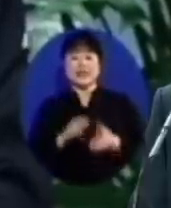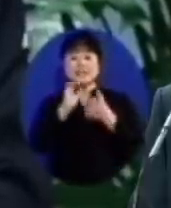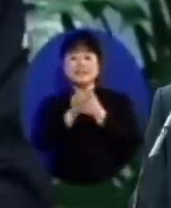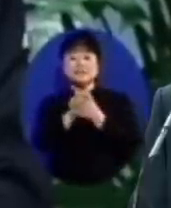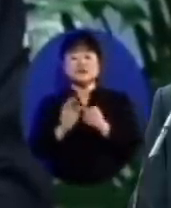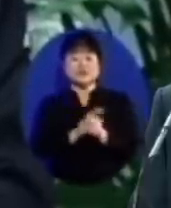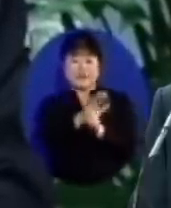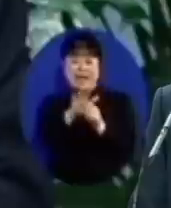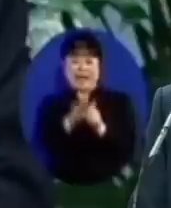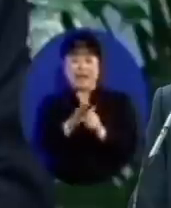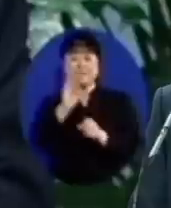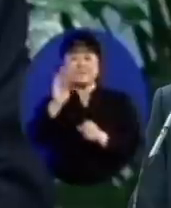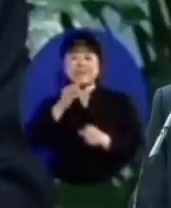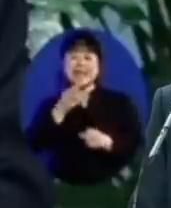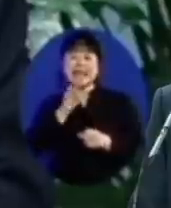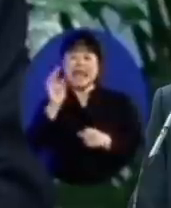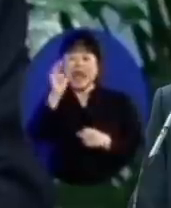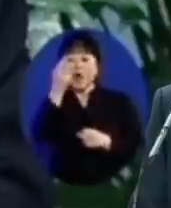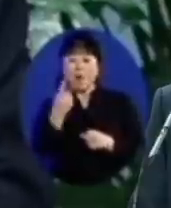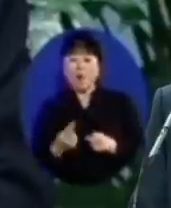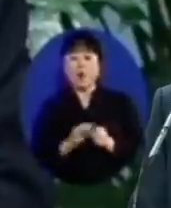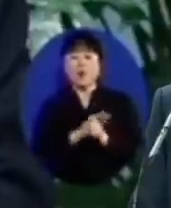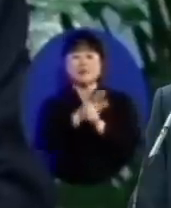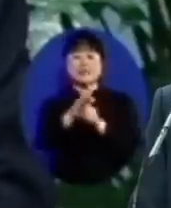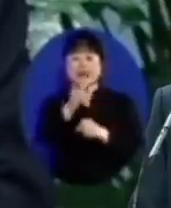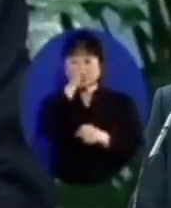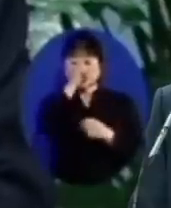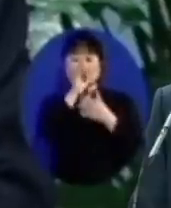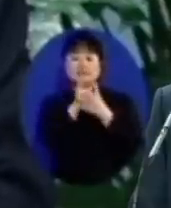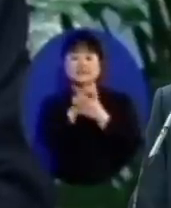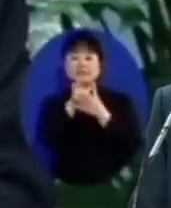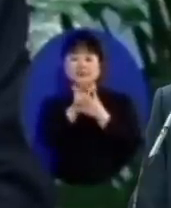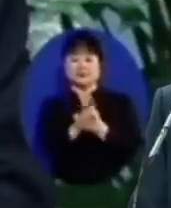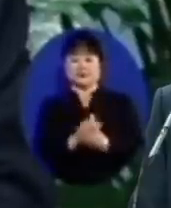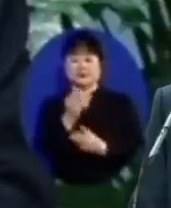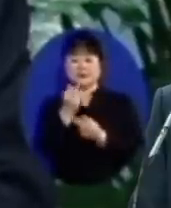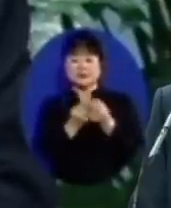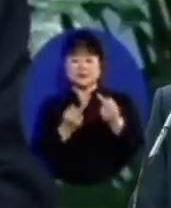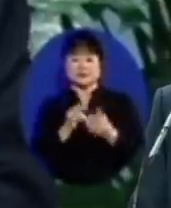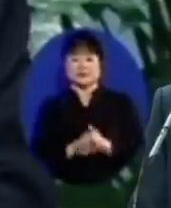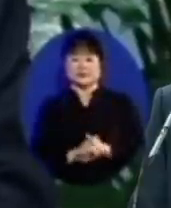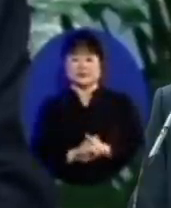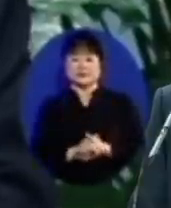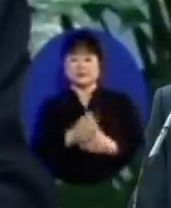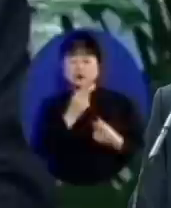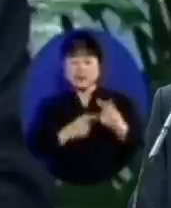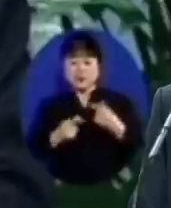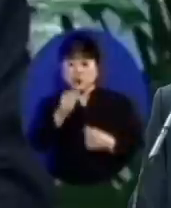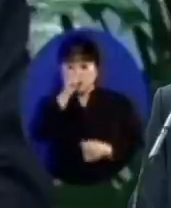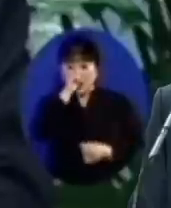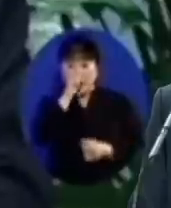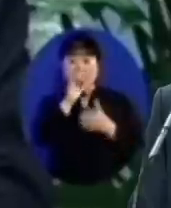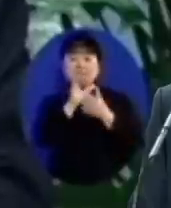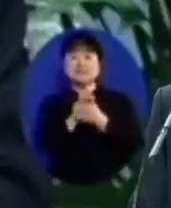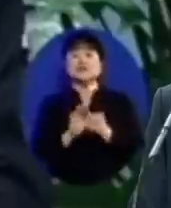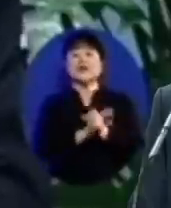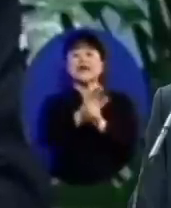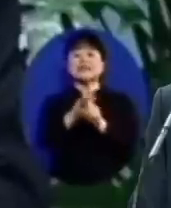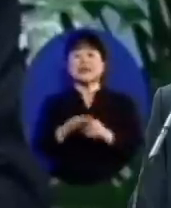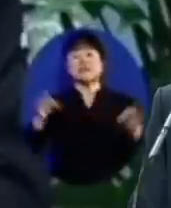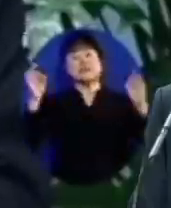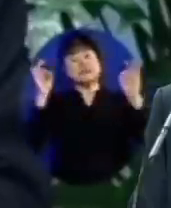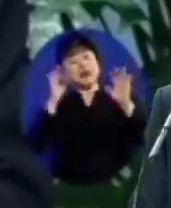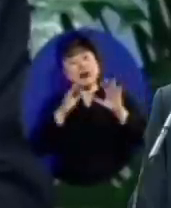친구간의 사랑인 필레오 사랑이 있습니다. 좋은 친구는 형제보다 낫다는 말도 있지 않습니까? 친구의 사랑이